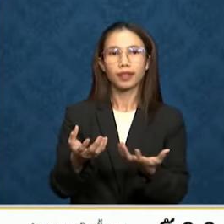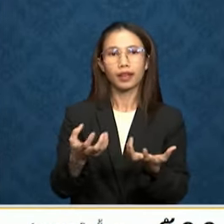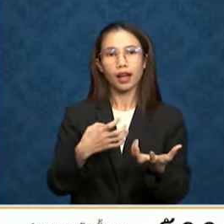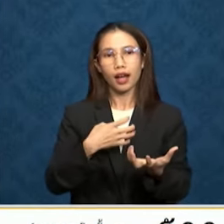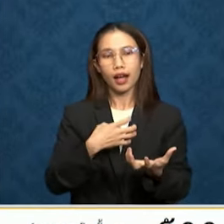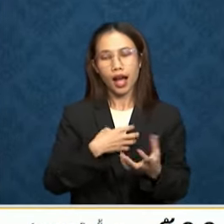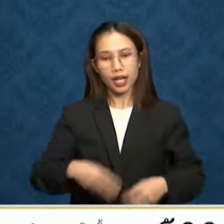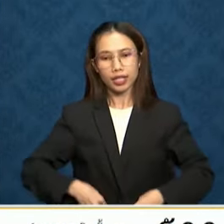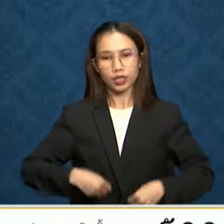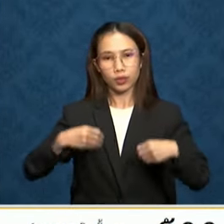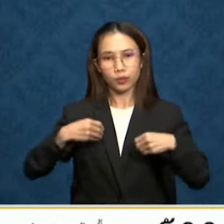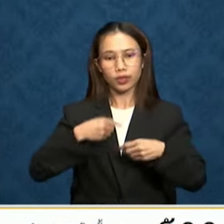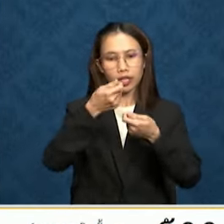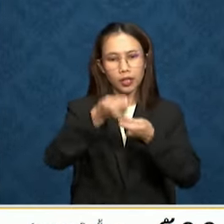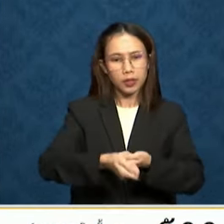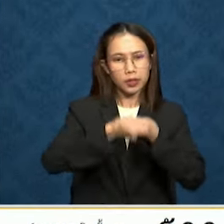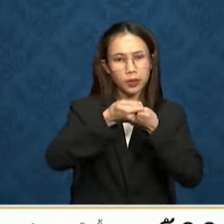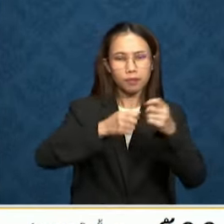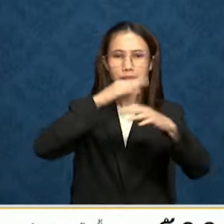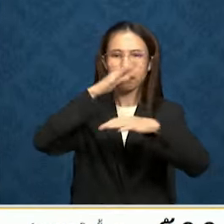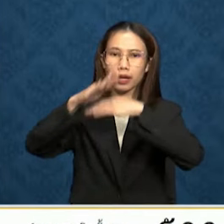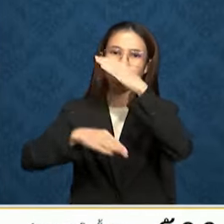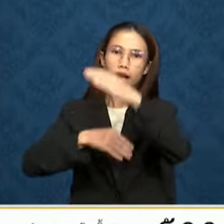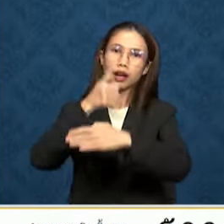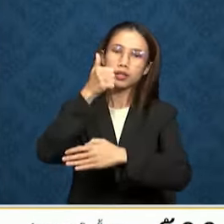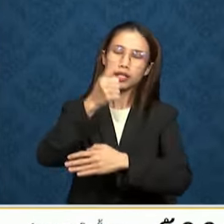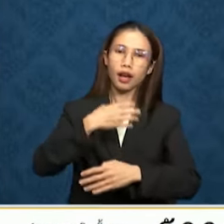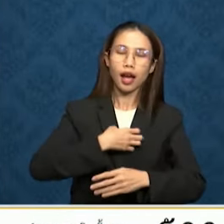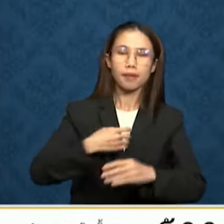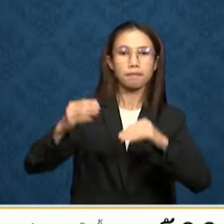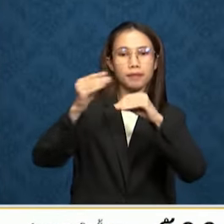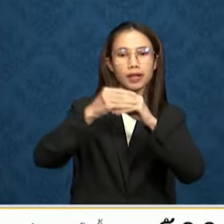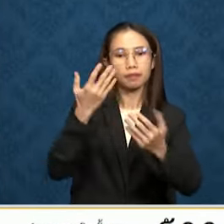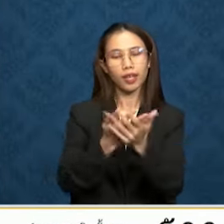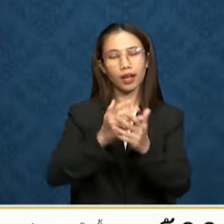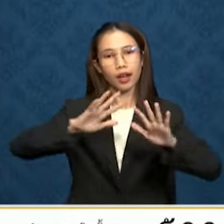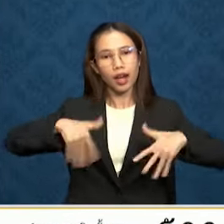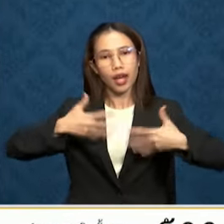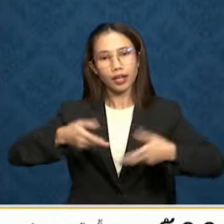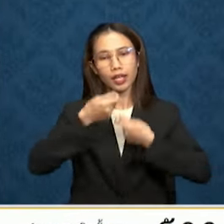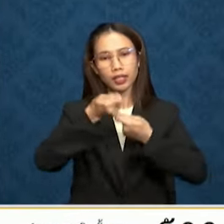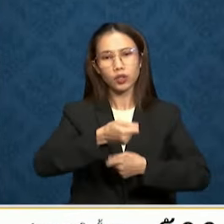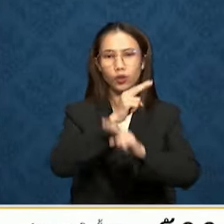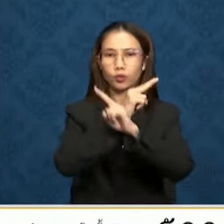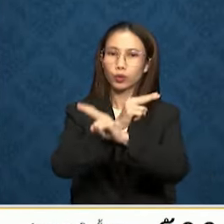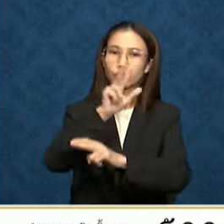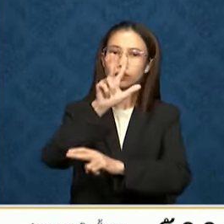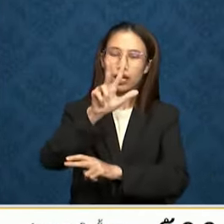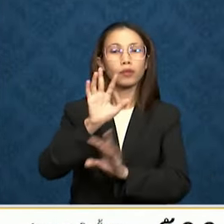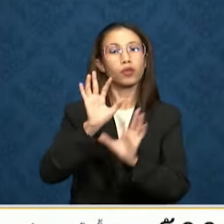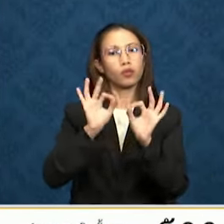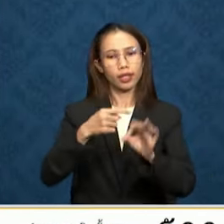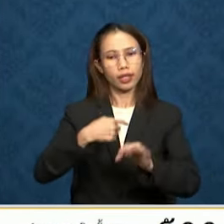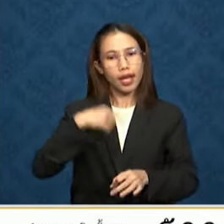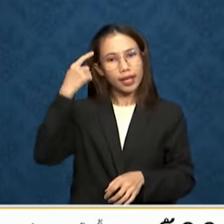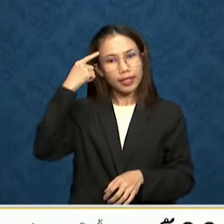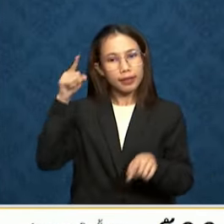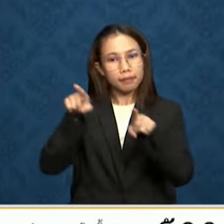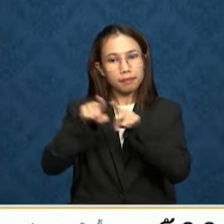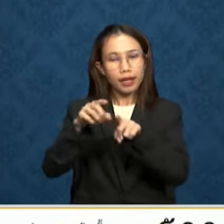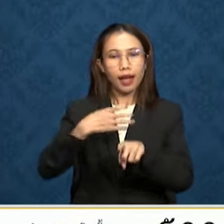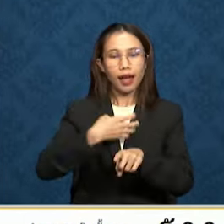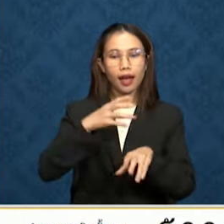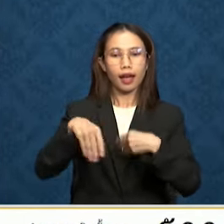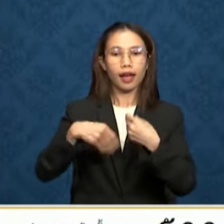ทำให้ชีวิตเกษตรกรเนี่ยดีดีขึ้นอยากที่จะเพิ่มนะคะรายได้เกษตรกร 3เท่าดิฉันเห็นด้วยค่ะเราอยากทำให้ชีวิต